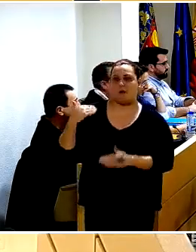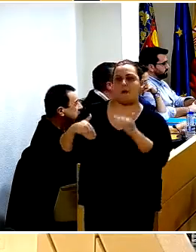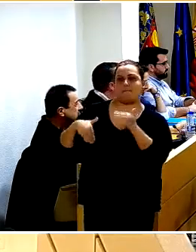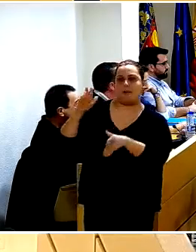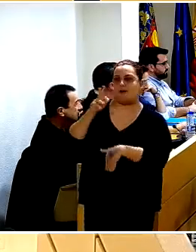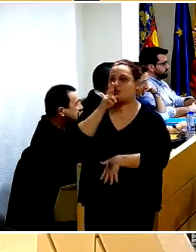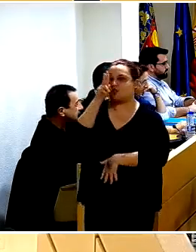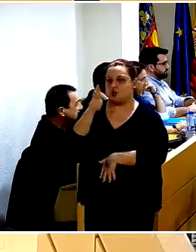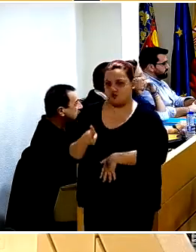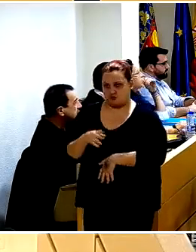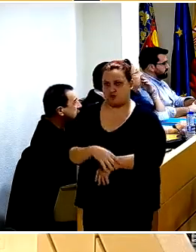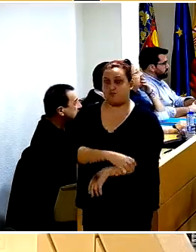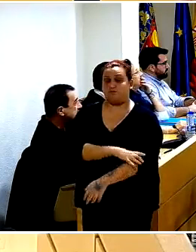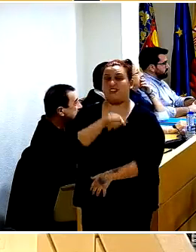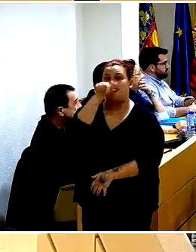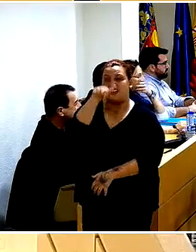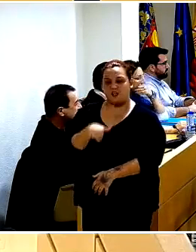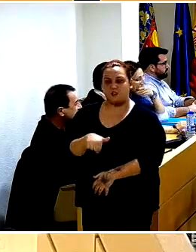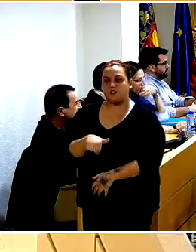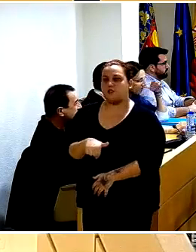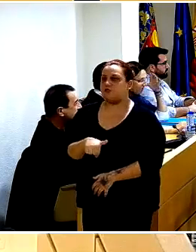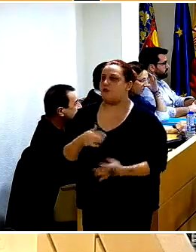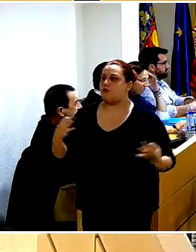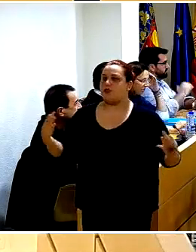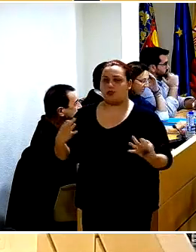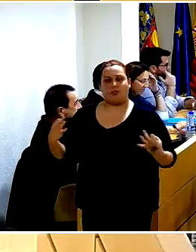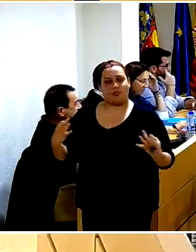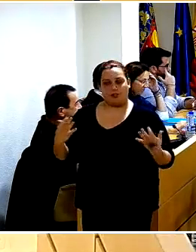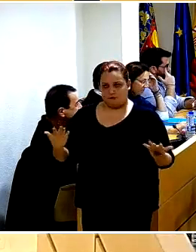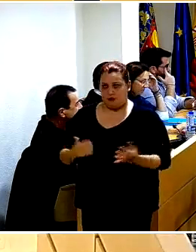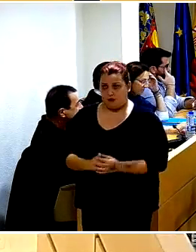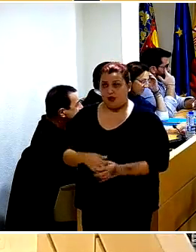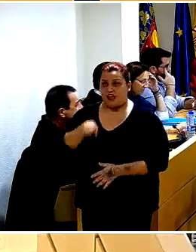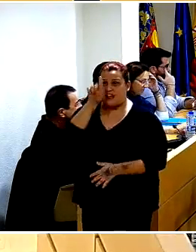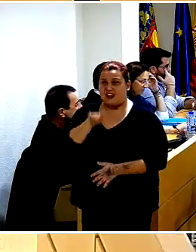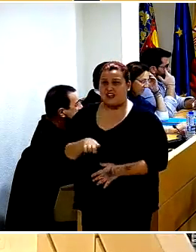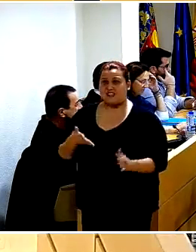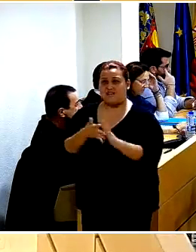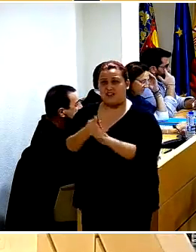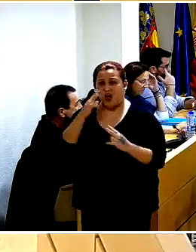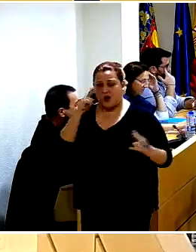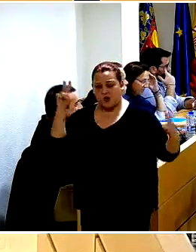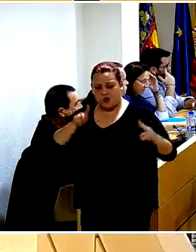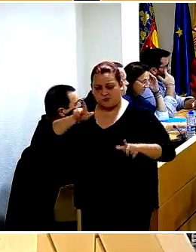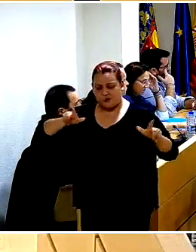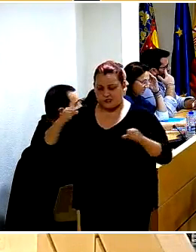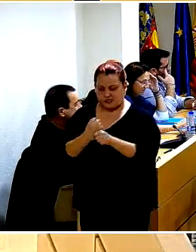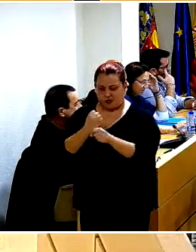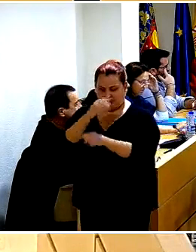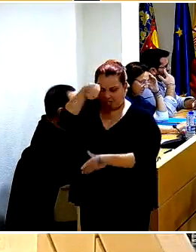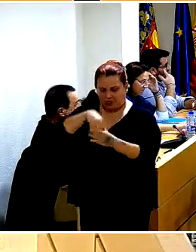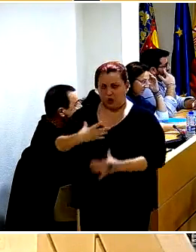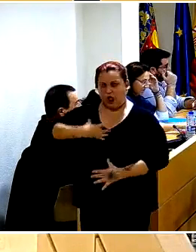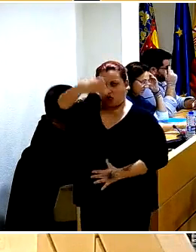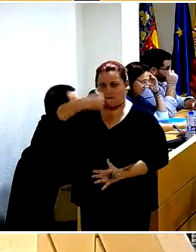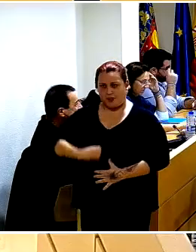2 anys. Fer esta pujada és preceptiu. És el que tenen reconegut les nostres treballadores i treballadors. És